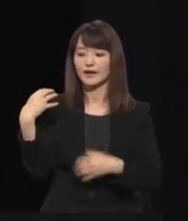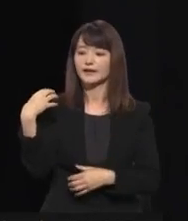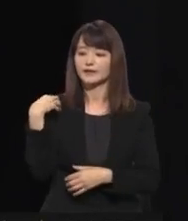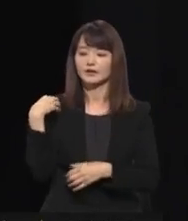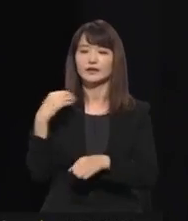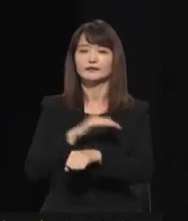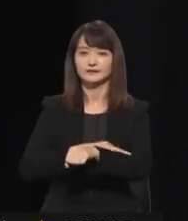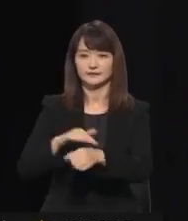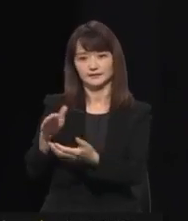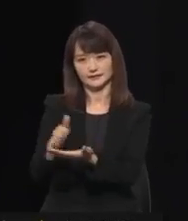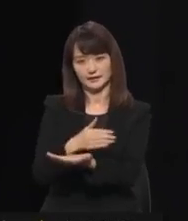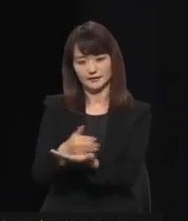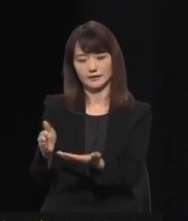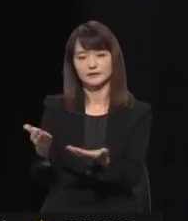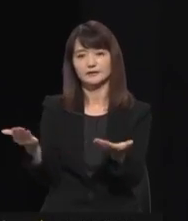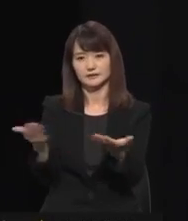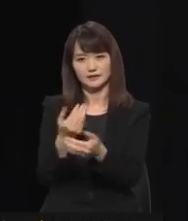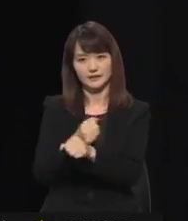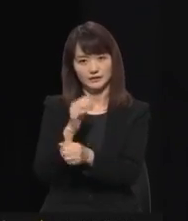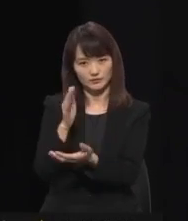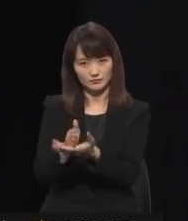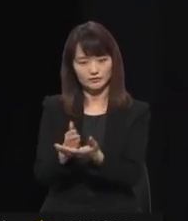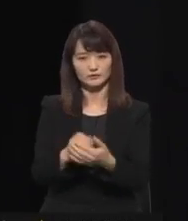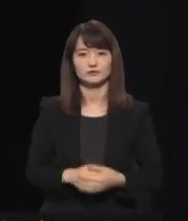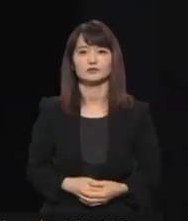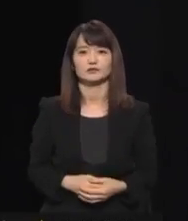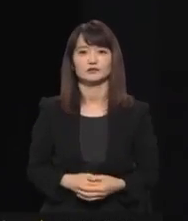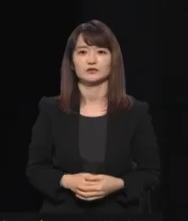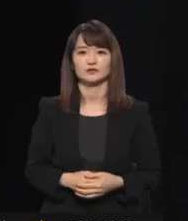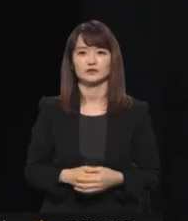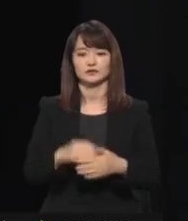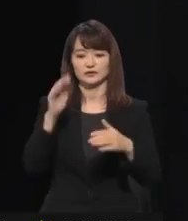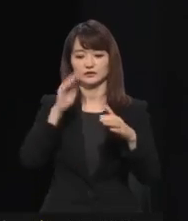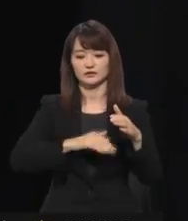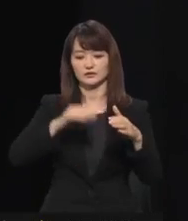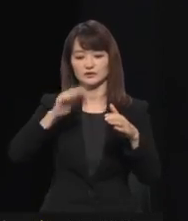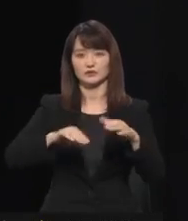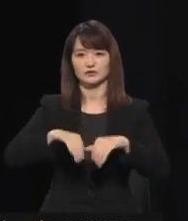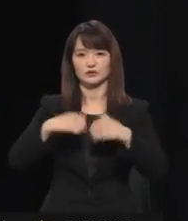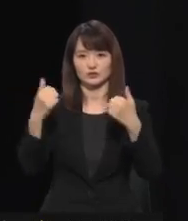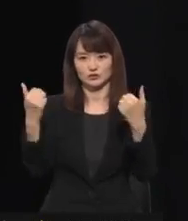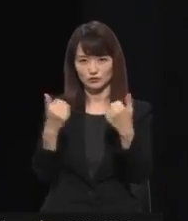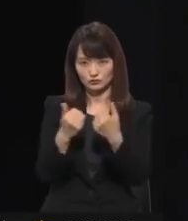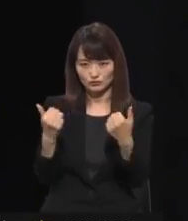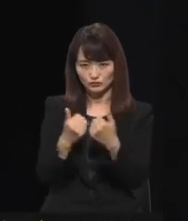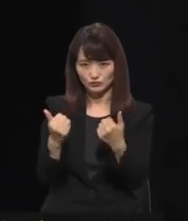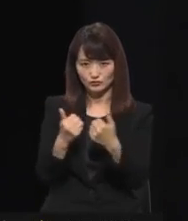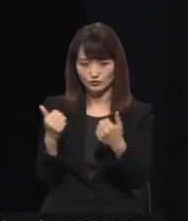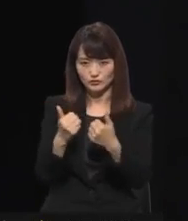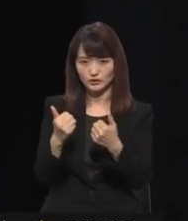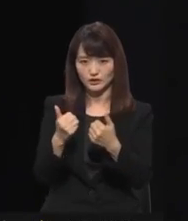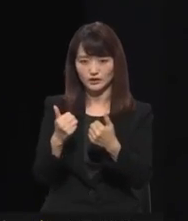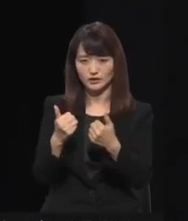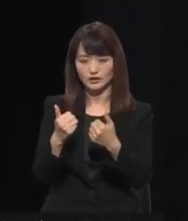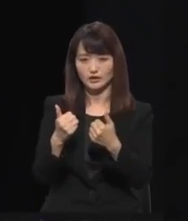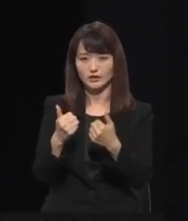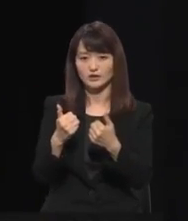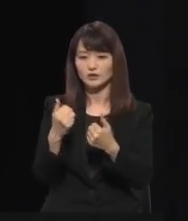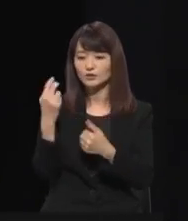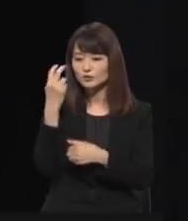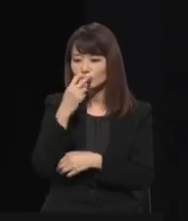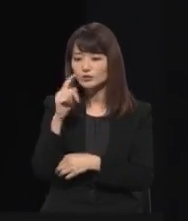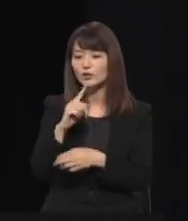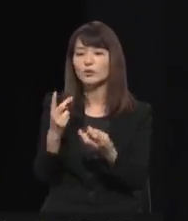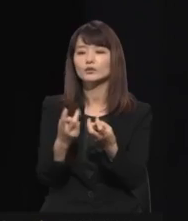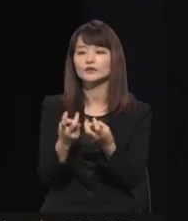것이냐 그리고 통상의 경우에 정기국회를 앞두고 정기국회 작전 짜면서 내년도 예산 들을 어떻게 풀어나갈 것인지 그